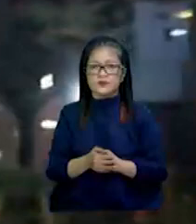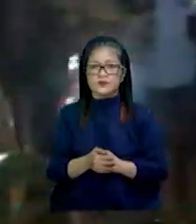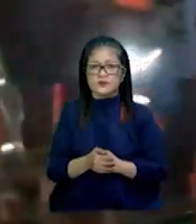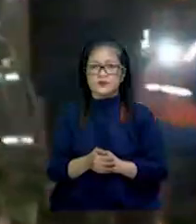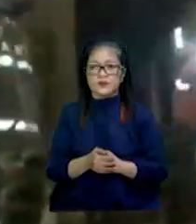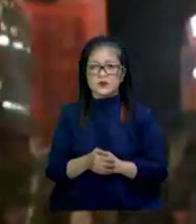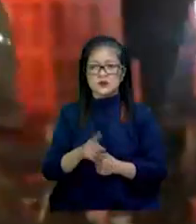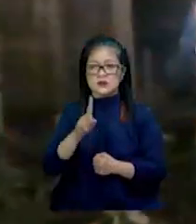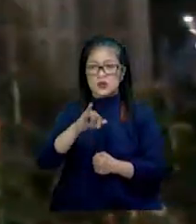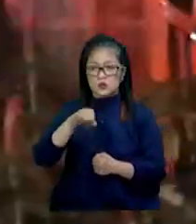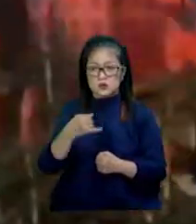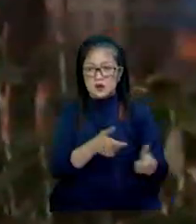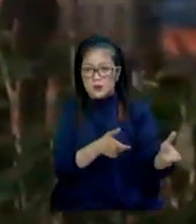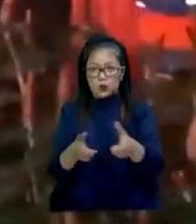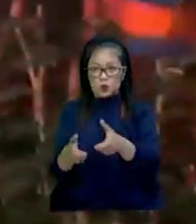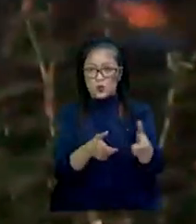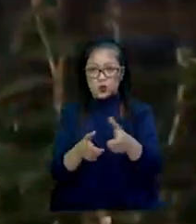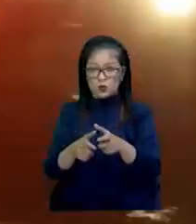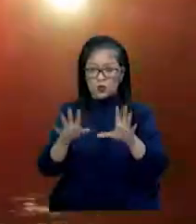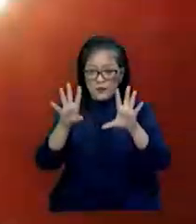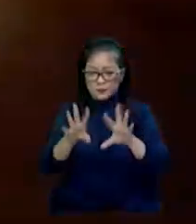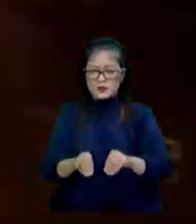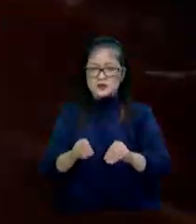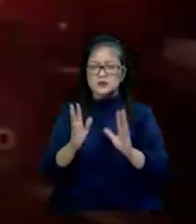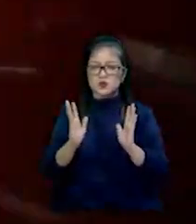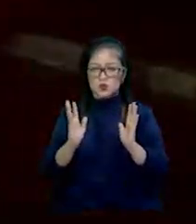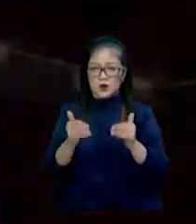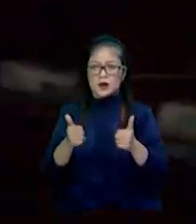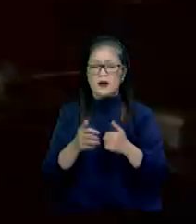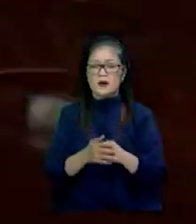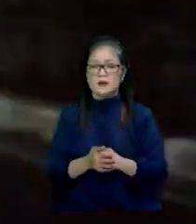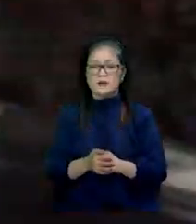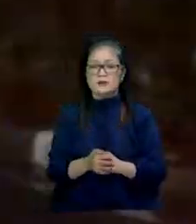1 jam kemudian. Dari Jakarta, Rani Sanjaya, iNews, melaporkan.